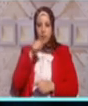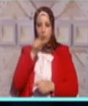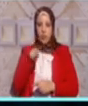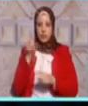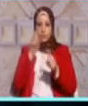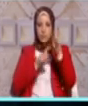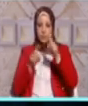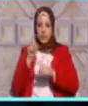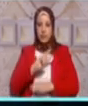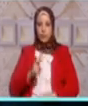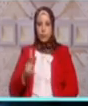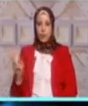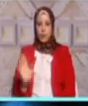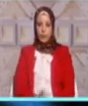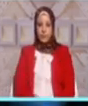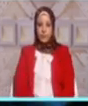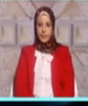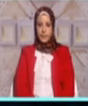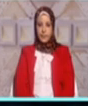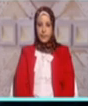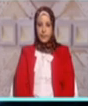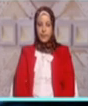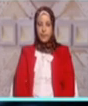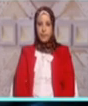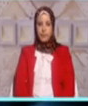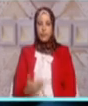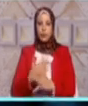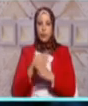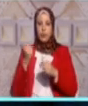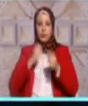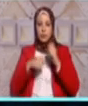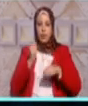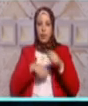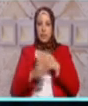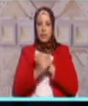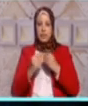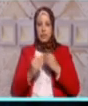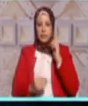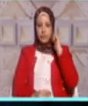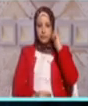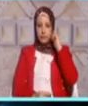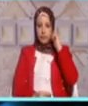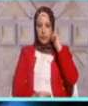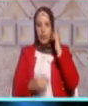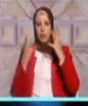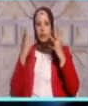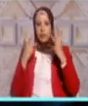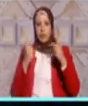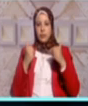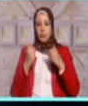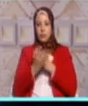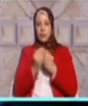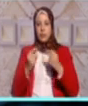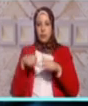بعض الدفعات الصغيره اللي موجوده في الامتحانات، اللي هي ما ينفعش امتحان يكون اختيار من متعدد بالكامل. عشان كده